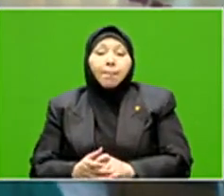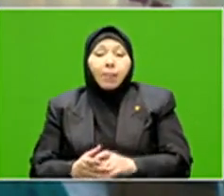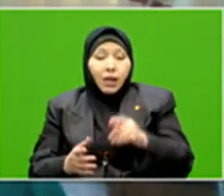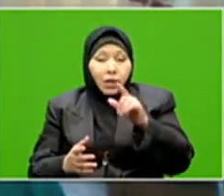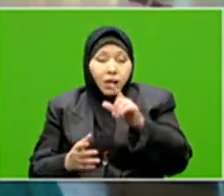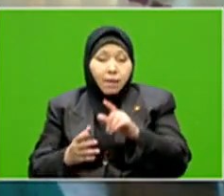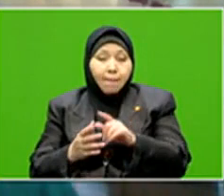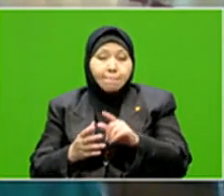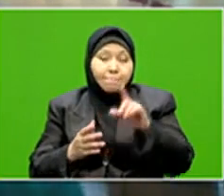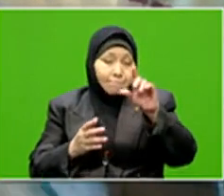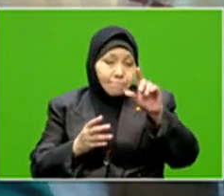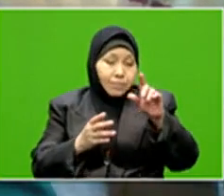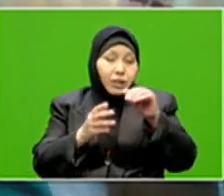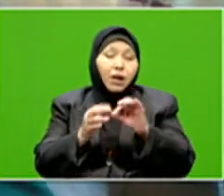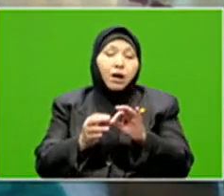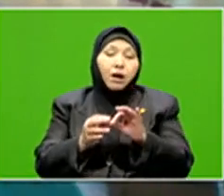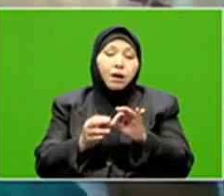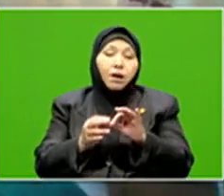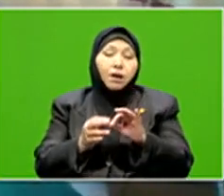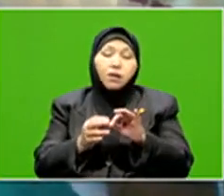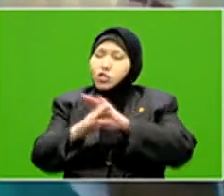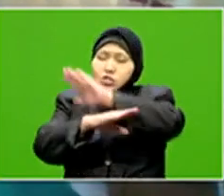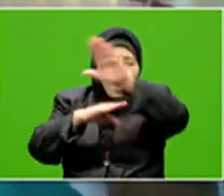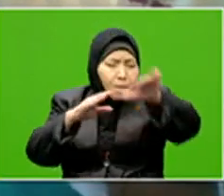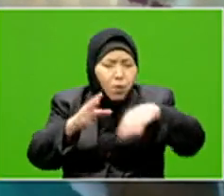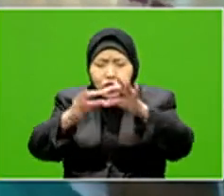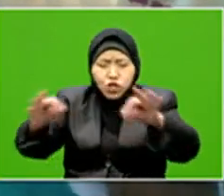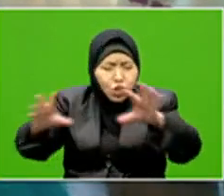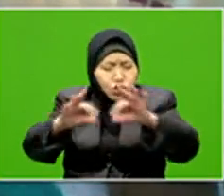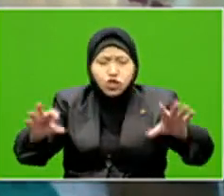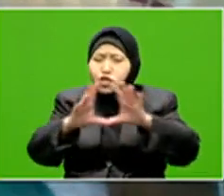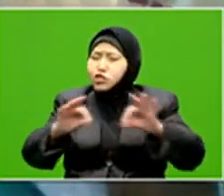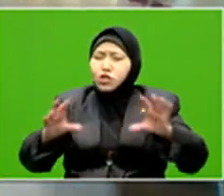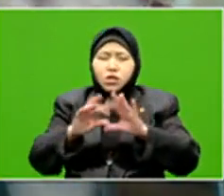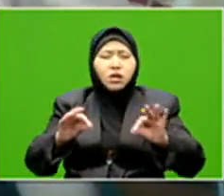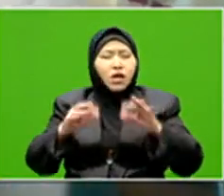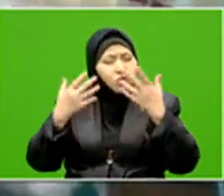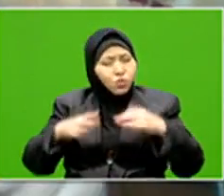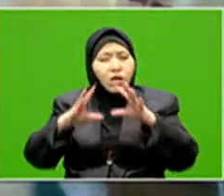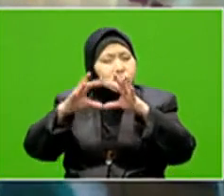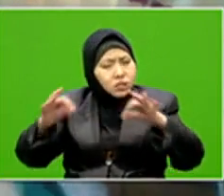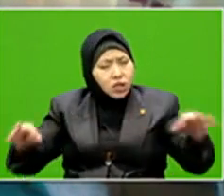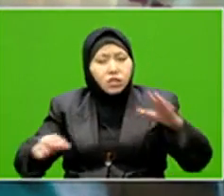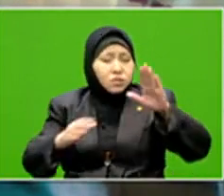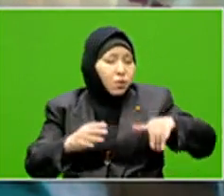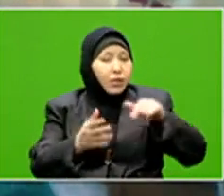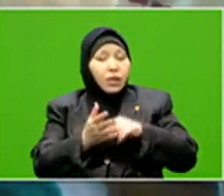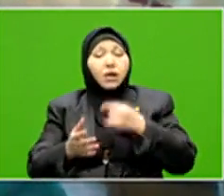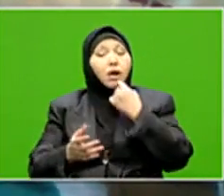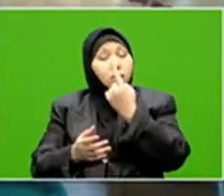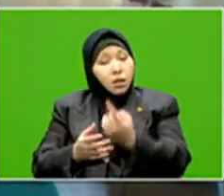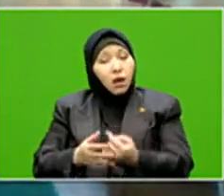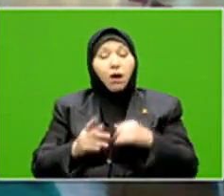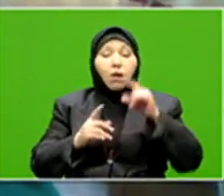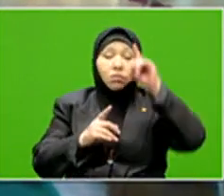Inna fi dhalika la ayatan liman khafa adzabal akhirah. Semua cerita-cerita yang diceritakan sebelum daripada ini, termasuklah yang terakhir ini, kata Allah,